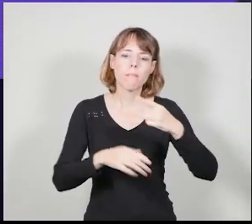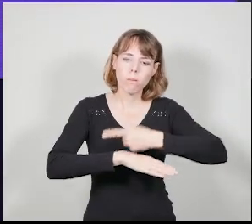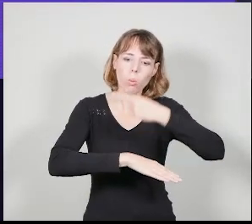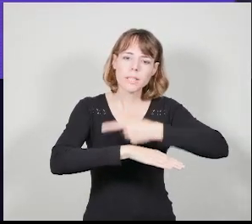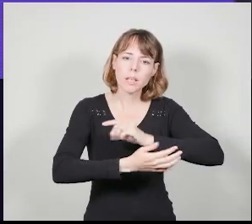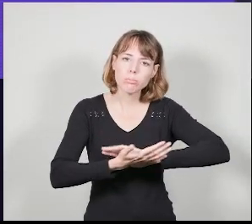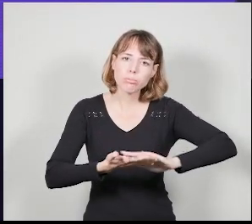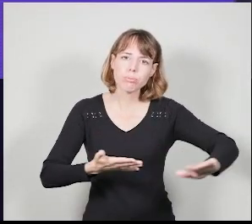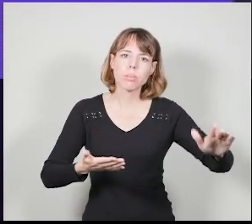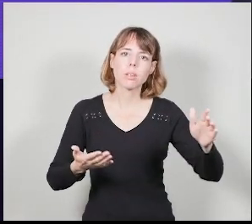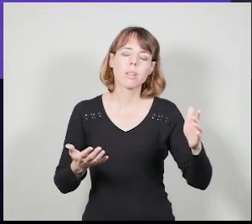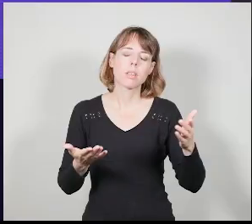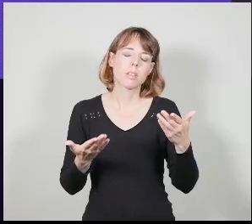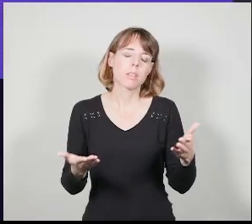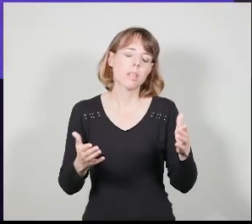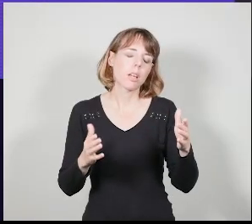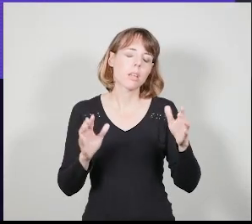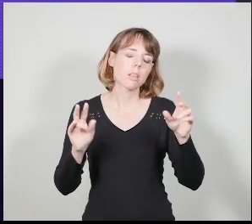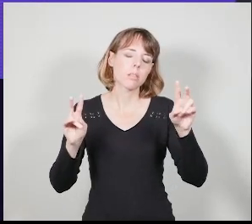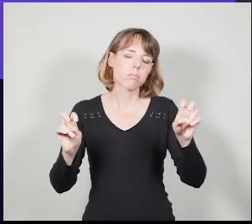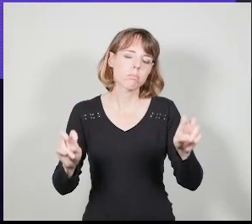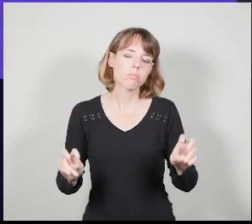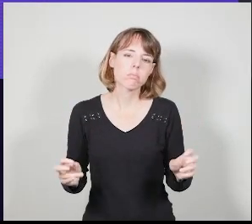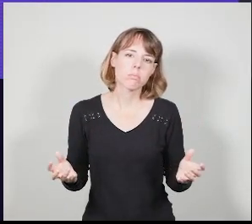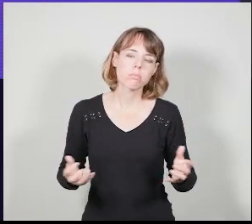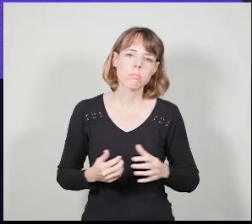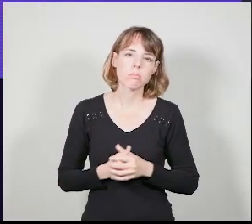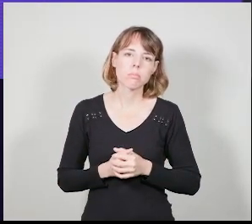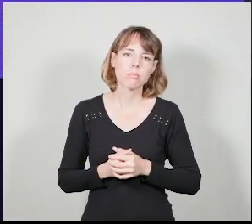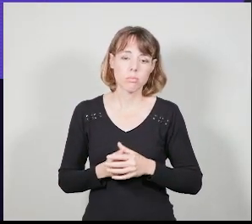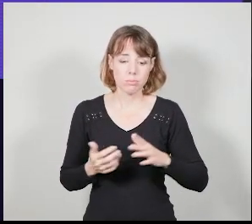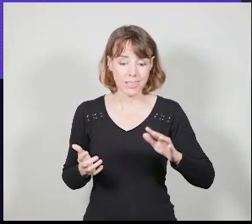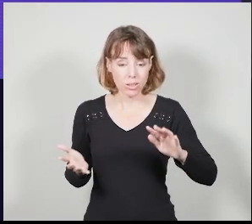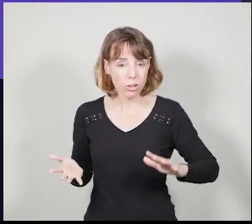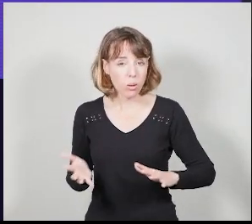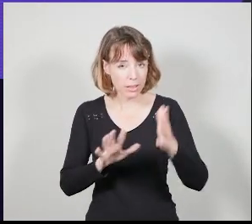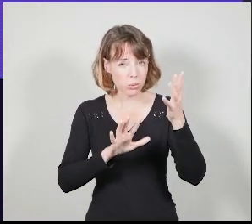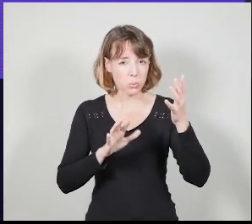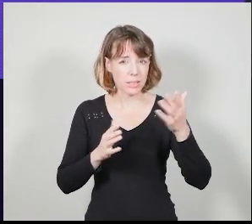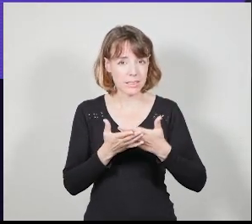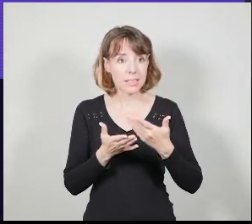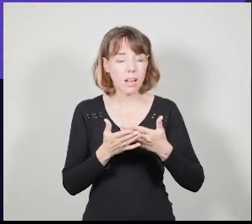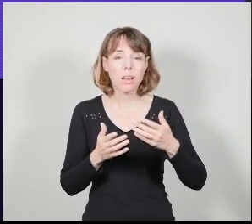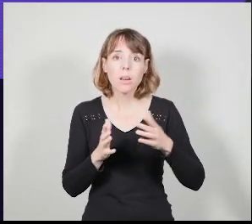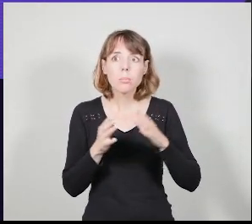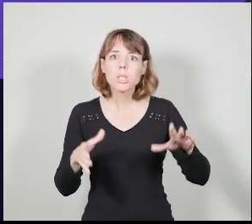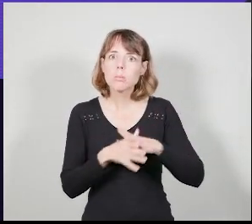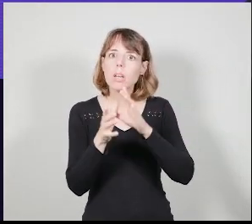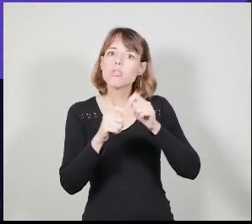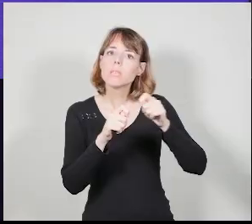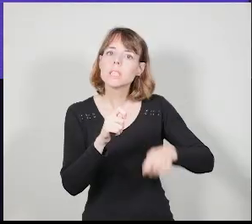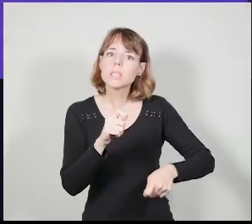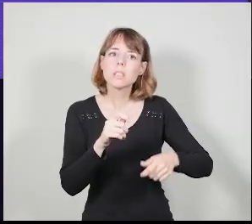frontières. Et aujourd'hui, la transformation, elle a ça comme enjeu. C'est-à-dire que si on a une représentation fixiste